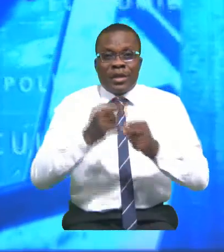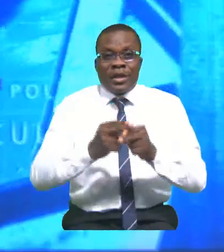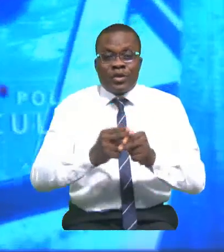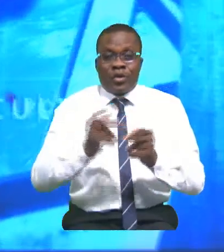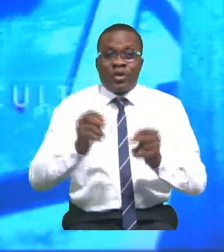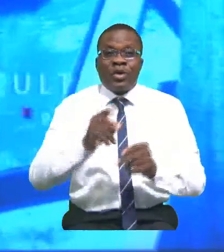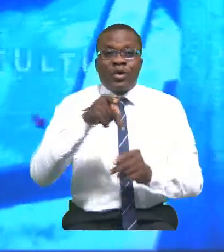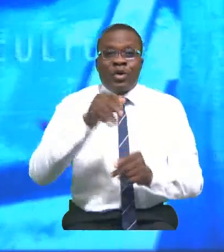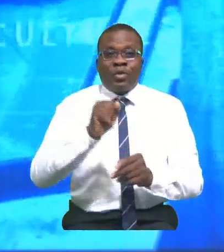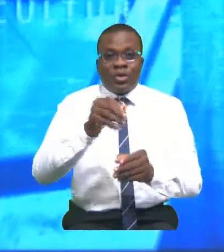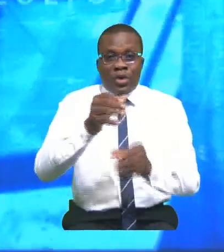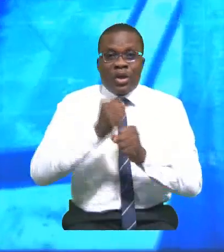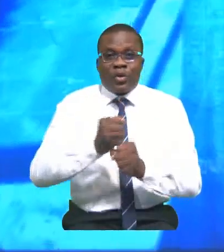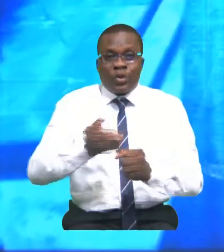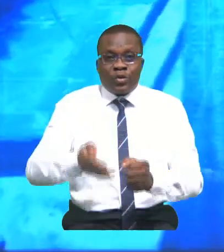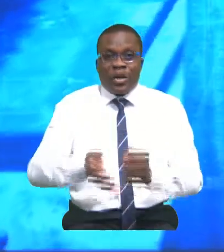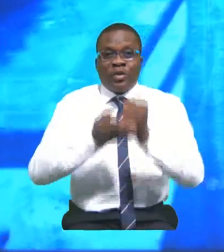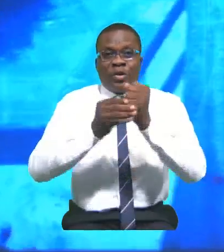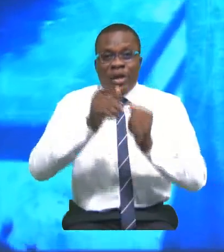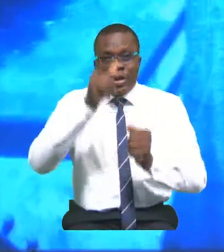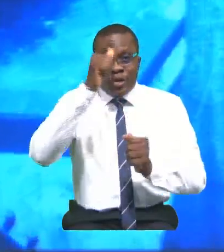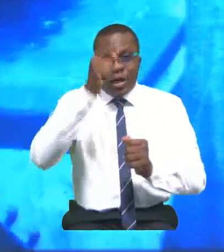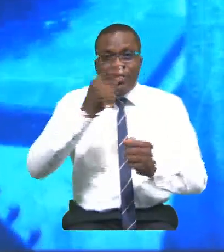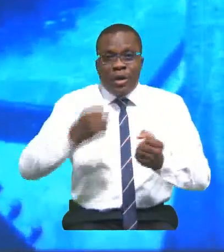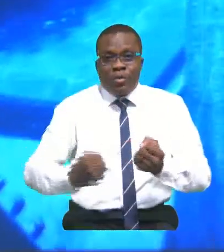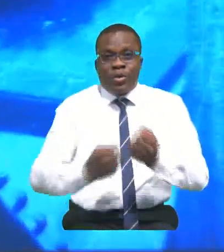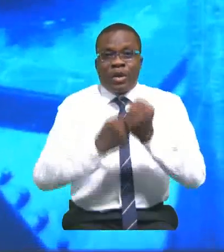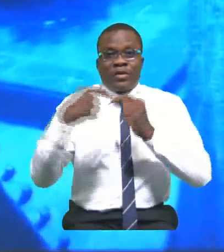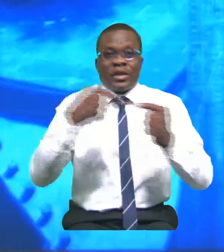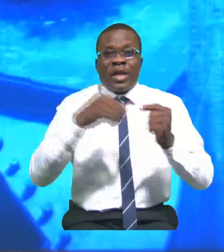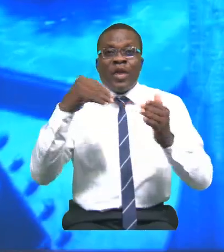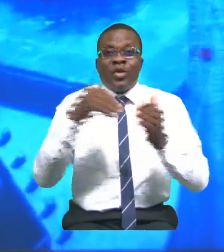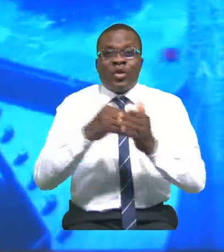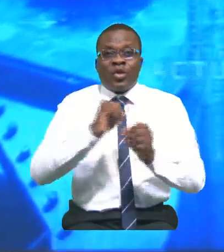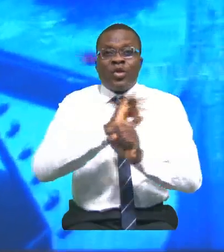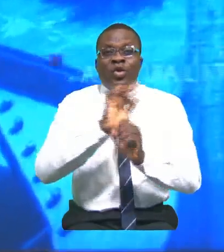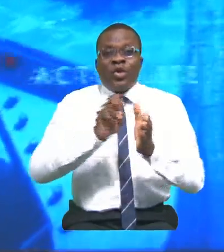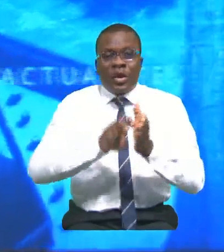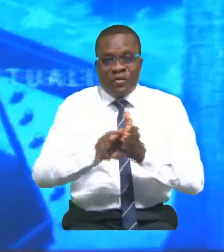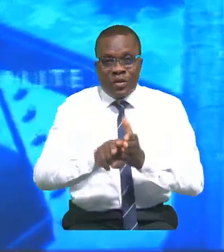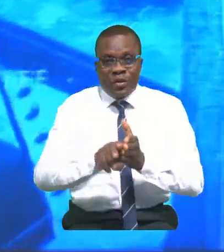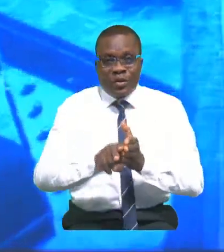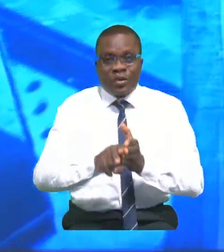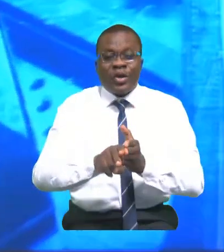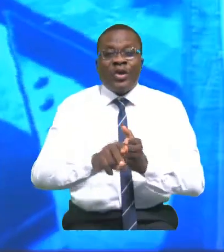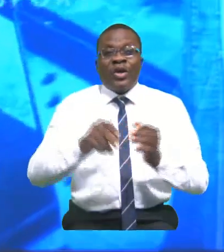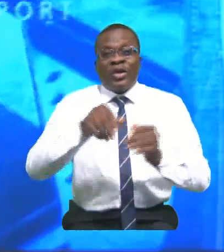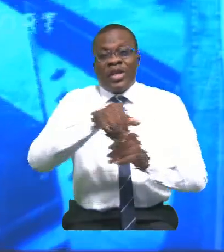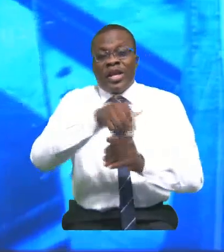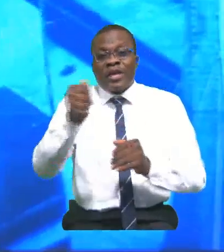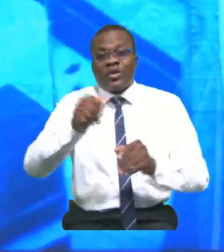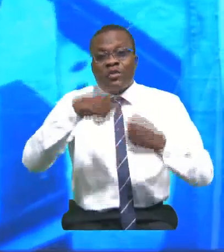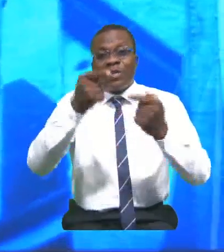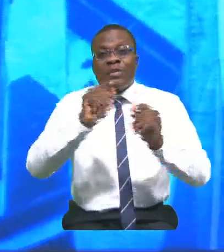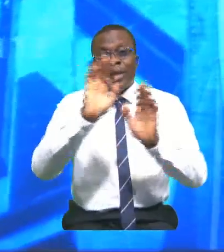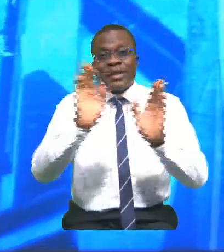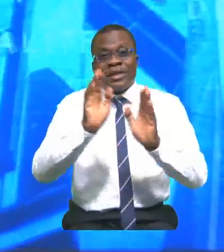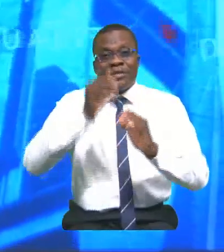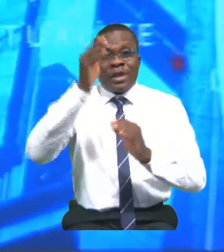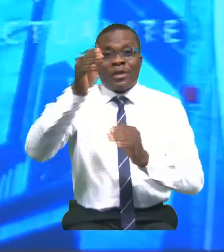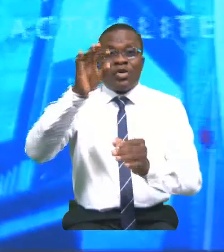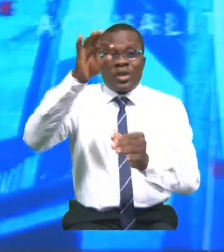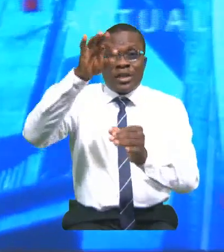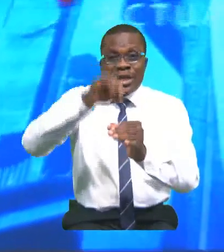reçoit de l'aide de l'Allemagne pour renforcer sa lutte contre le coronavirus les Équatoriens iront dimanche prochain aux urnes pour